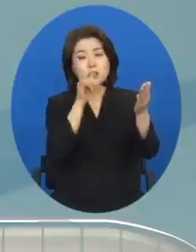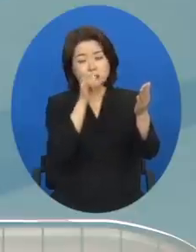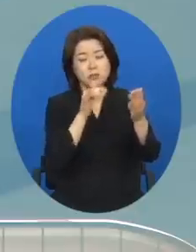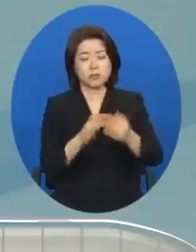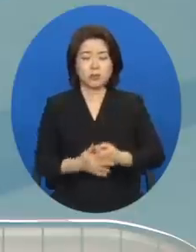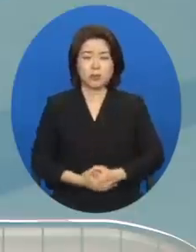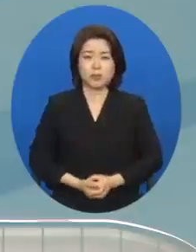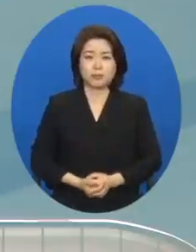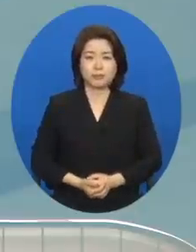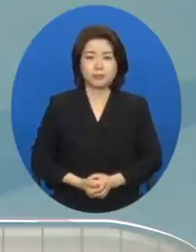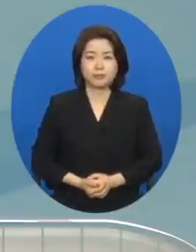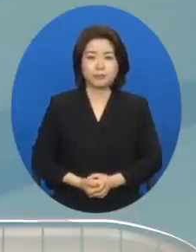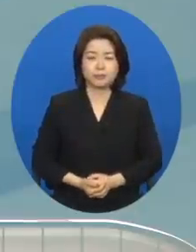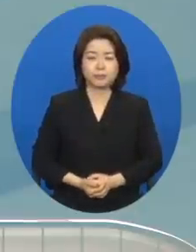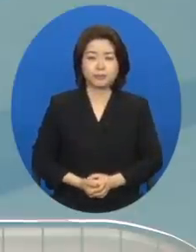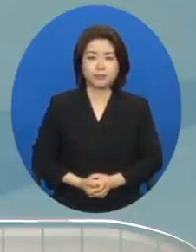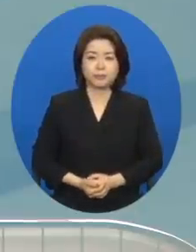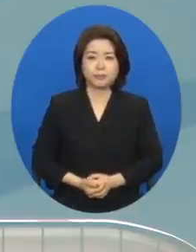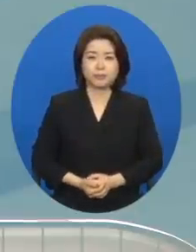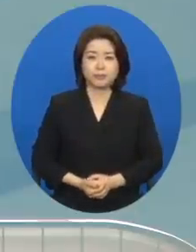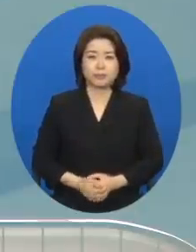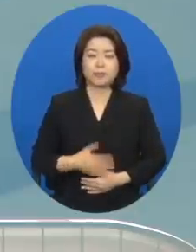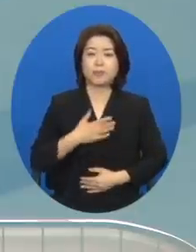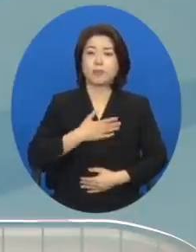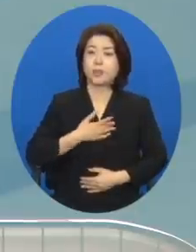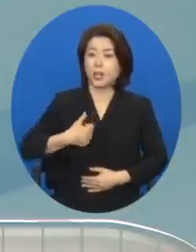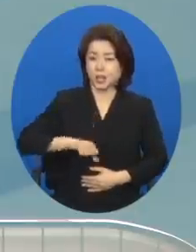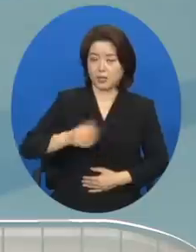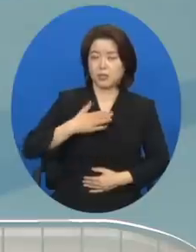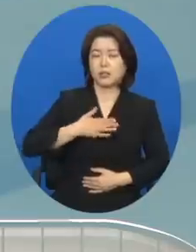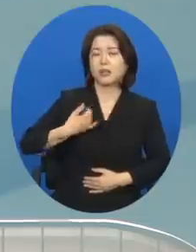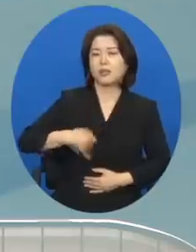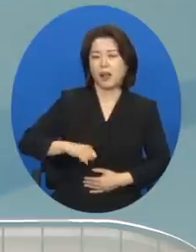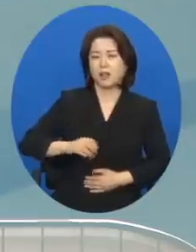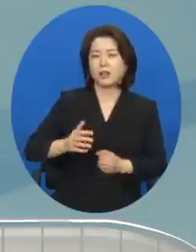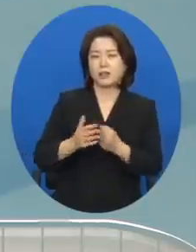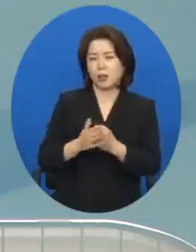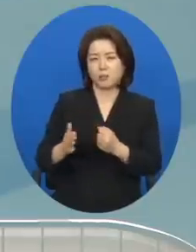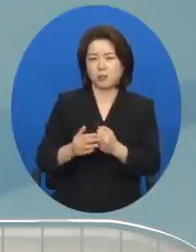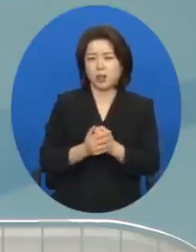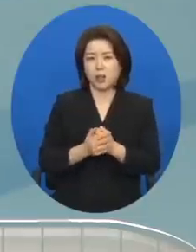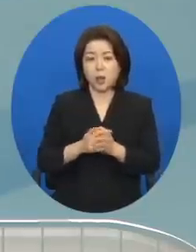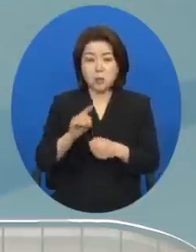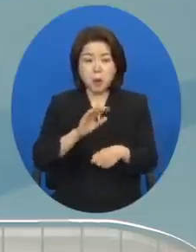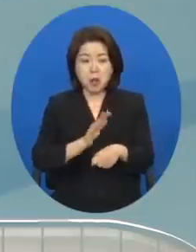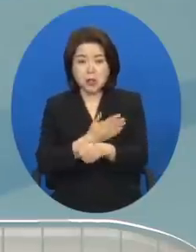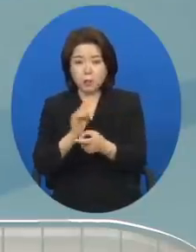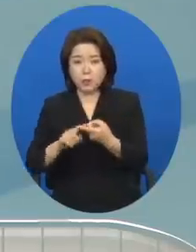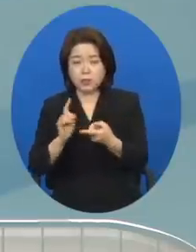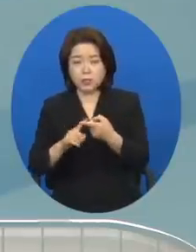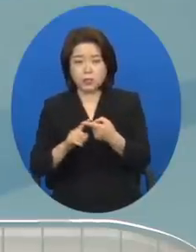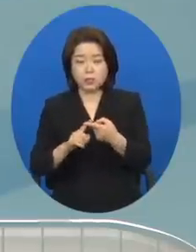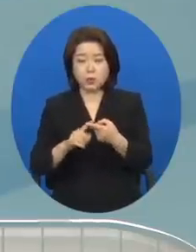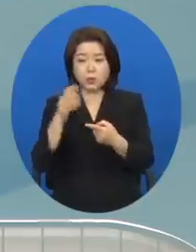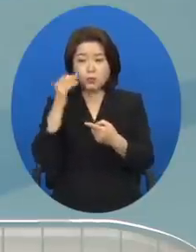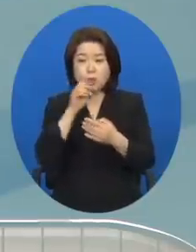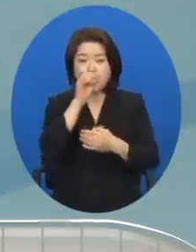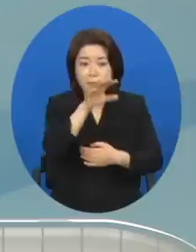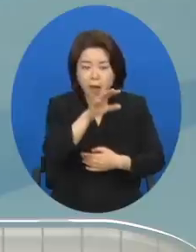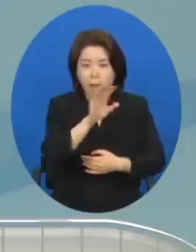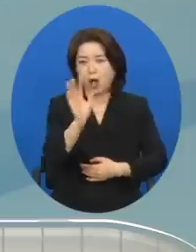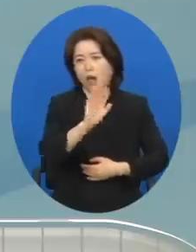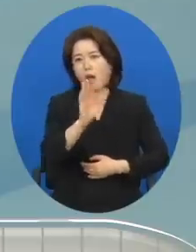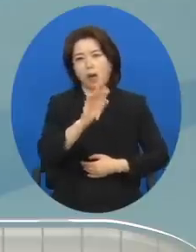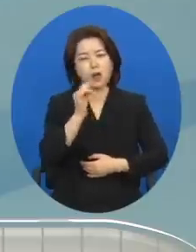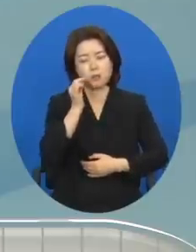적이 있었습니다. 내 아들, 내 딸이니까. 그러니까 뭘 잘못해도 남에게 말하기가 그런